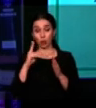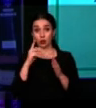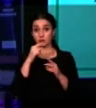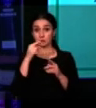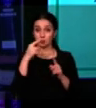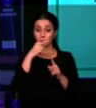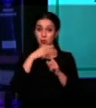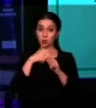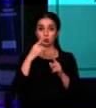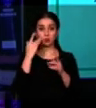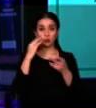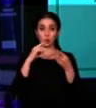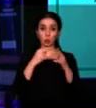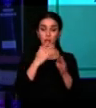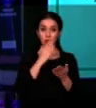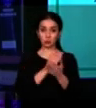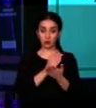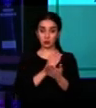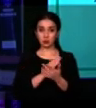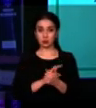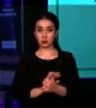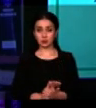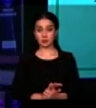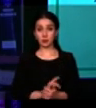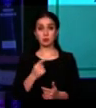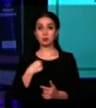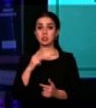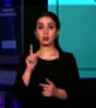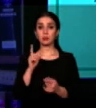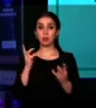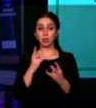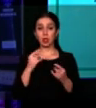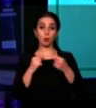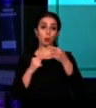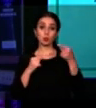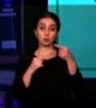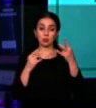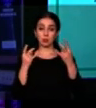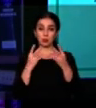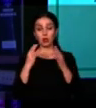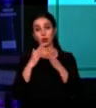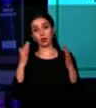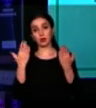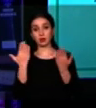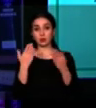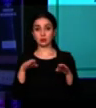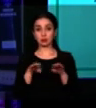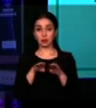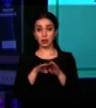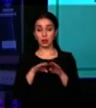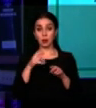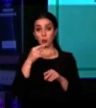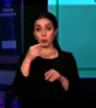esa plus minus o'zgarib keldi. Bizga nima kerak edi? Musbat kerak edi. Katta yoki teng deyilyapti.